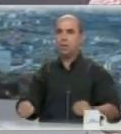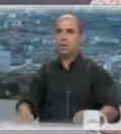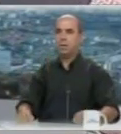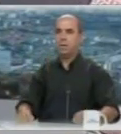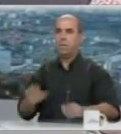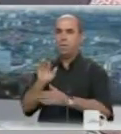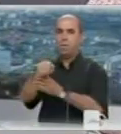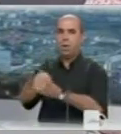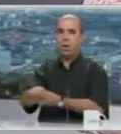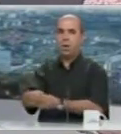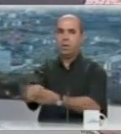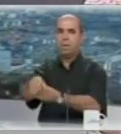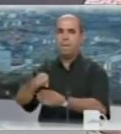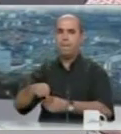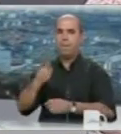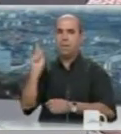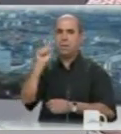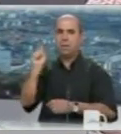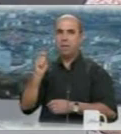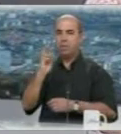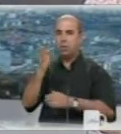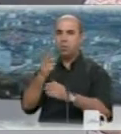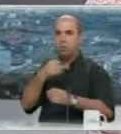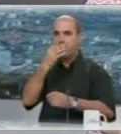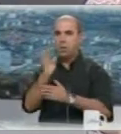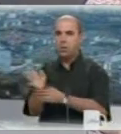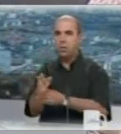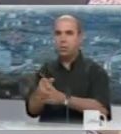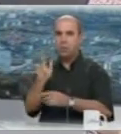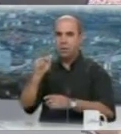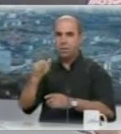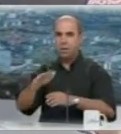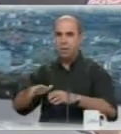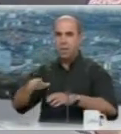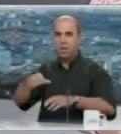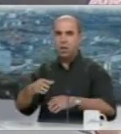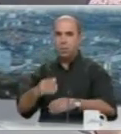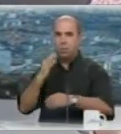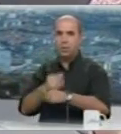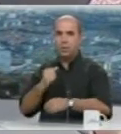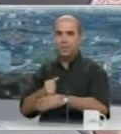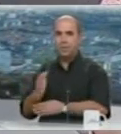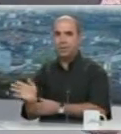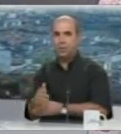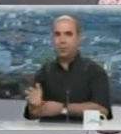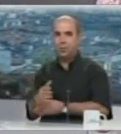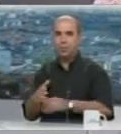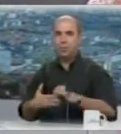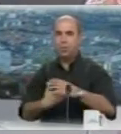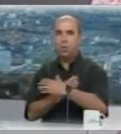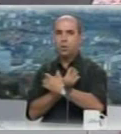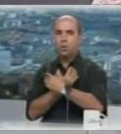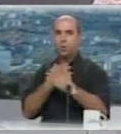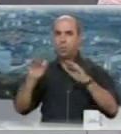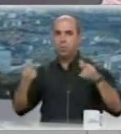وفي وادي مازفران كانت أيضا كما تحدثت عن الحوت كان هناك حاضرة لتربية الأسماك والطيور، لكن للأسف اختفت، كانت